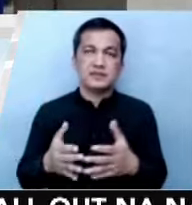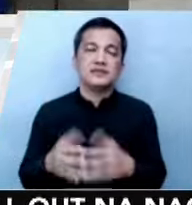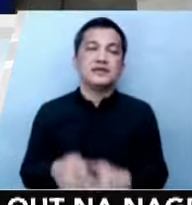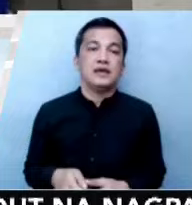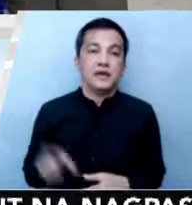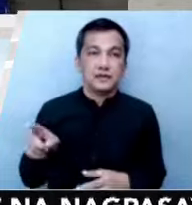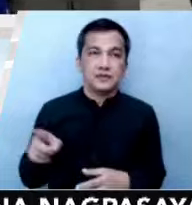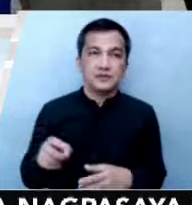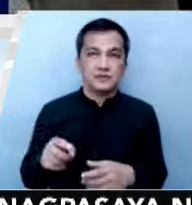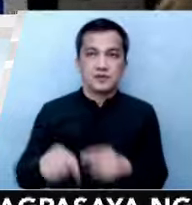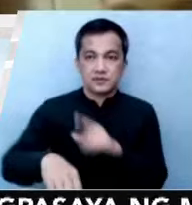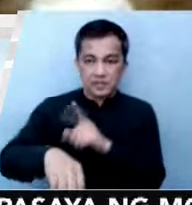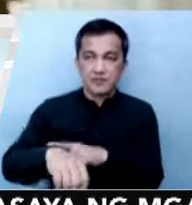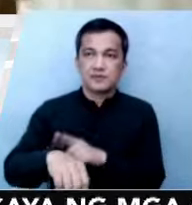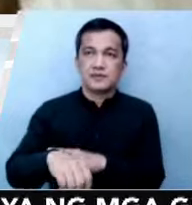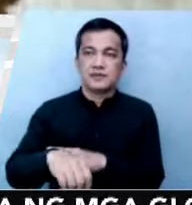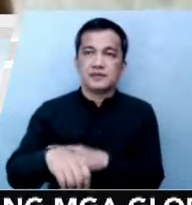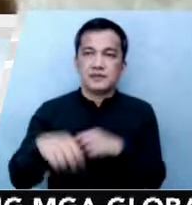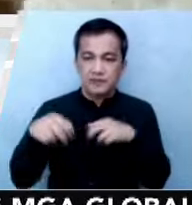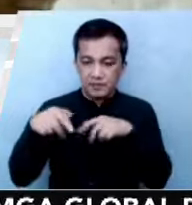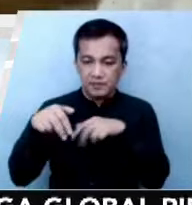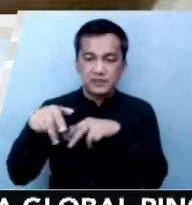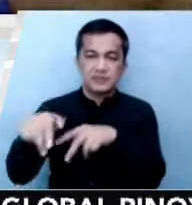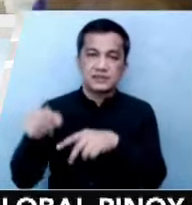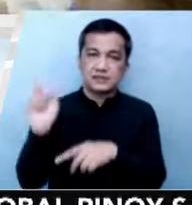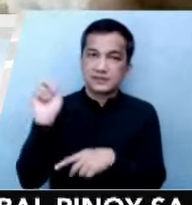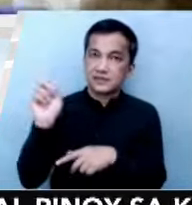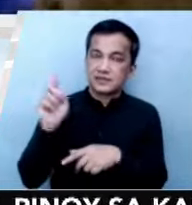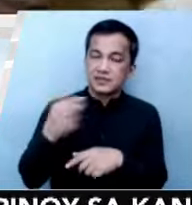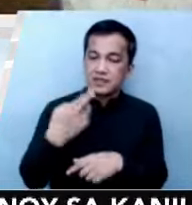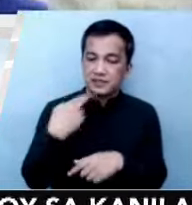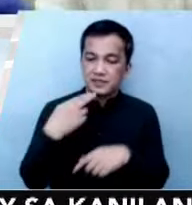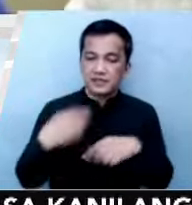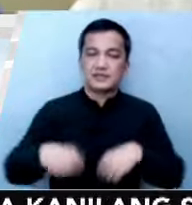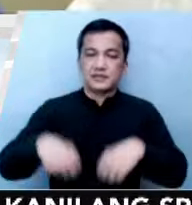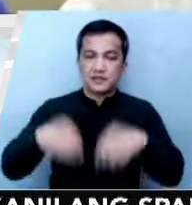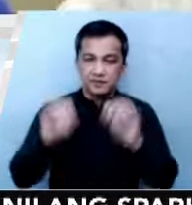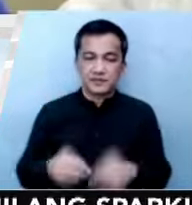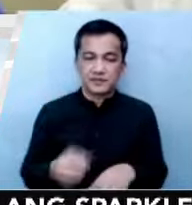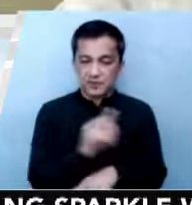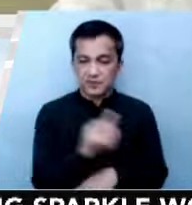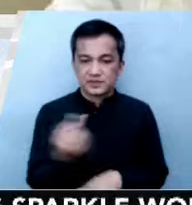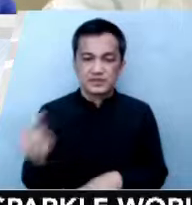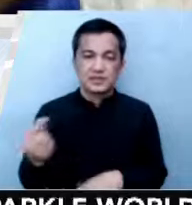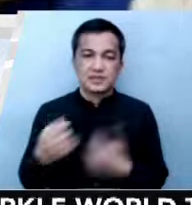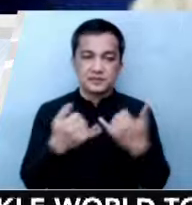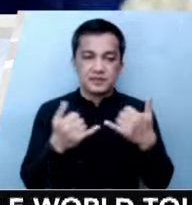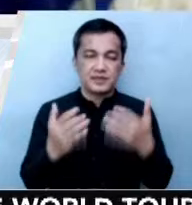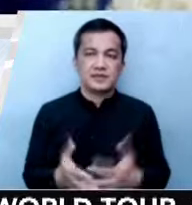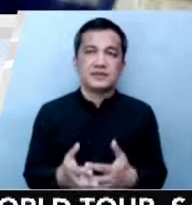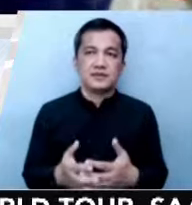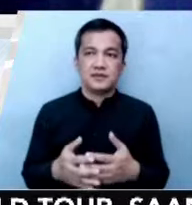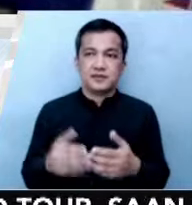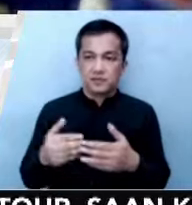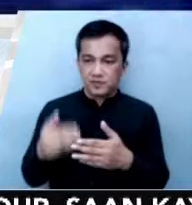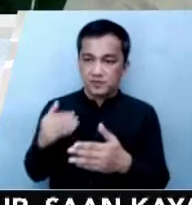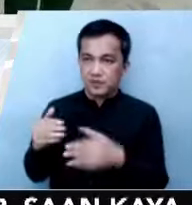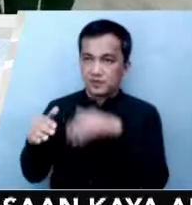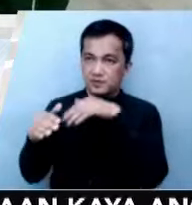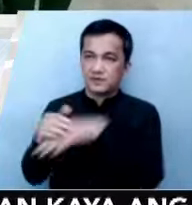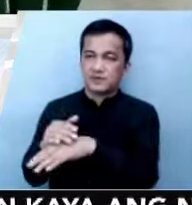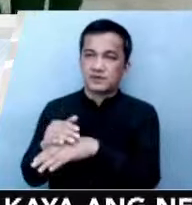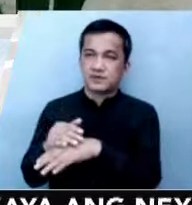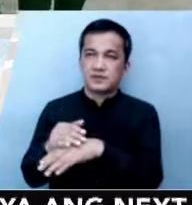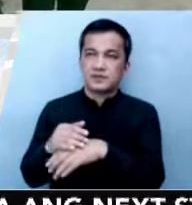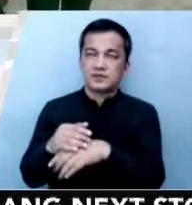moment, makakapaglakad dito sa nakalatag na red carpet ang bawat isa sa mga atleta bago sila tumuloy dito sa reception hall kung